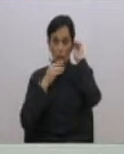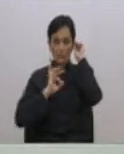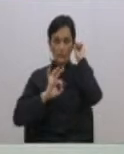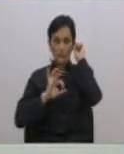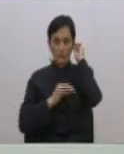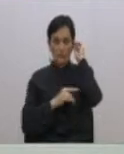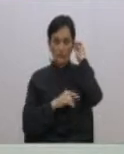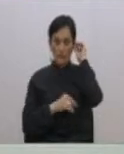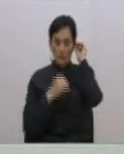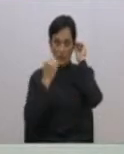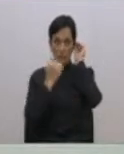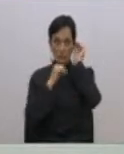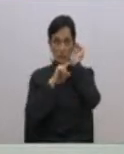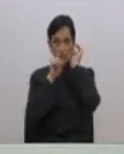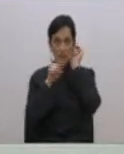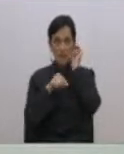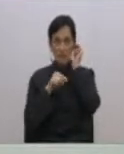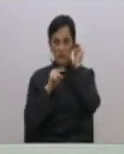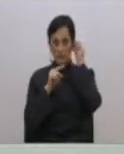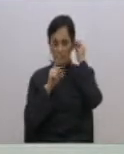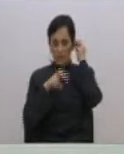nesc. Maglot, s-a gătit ca în felul ei.